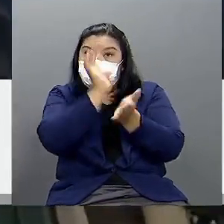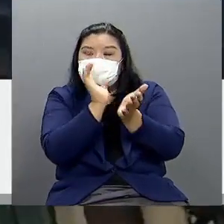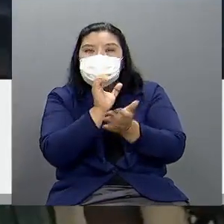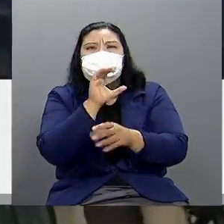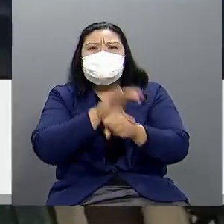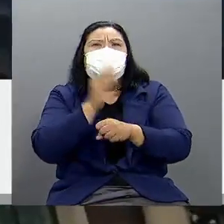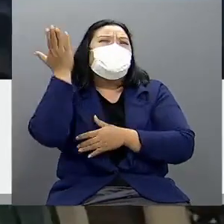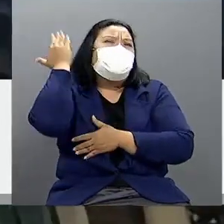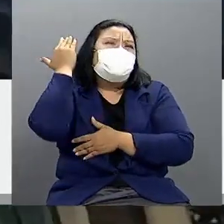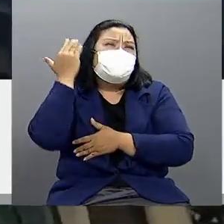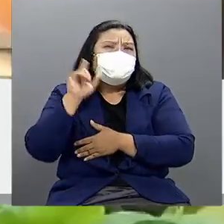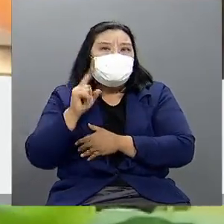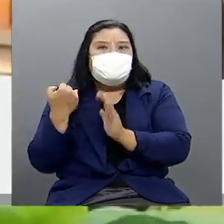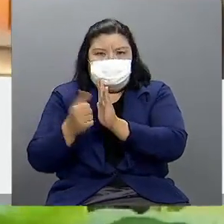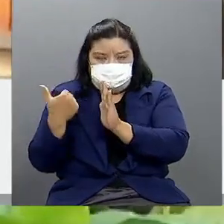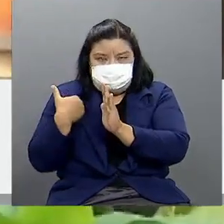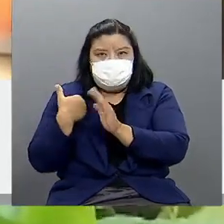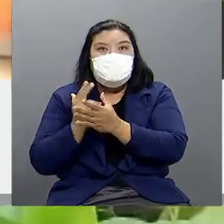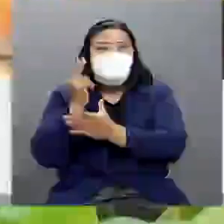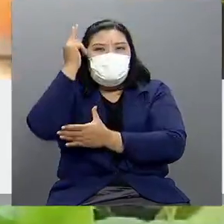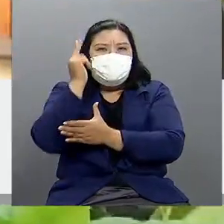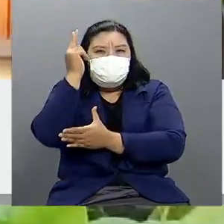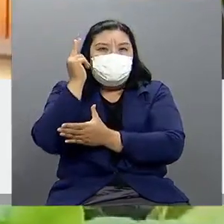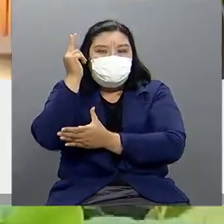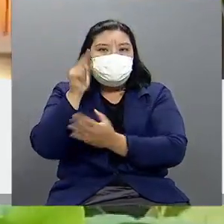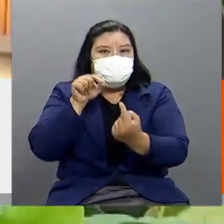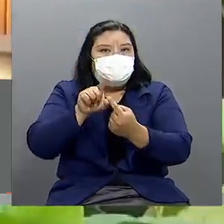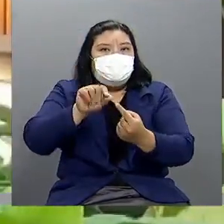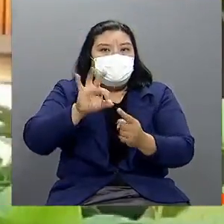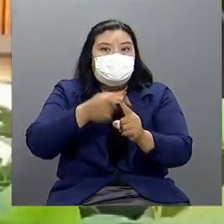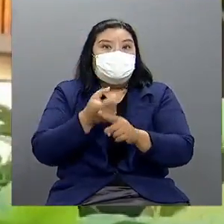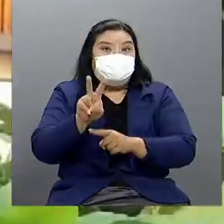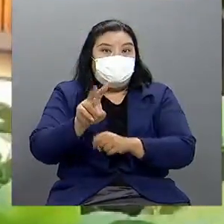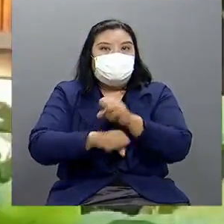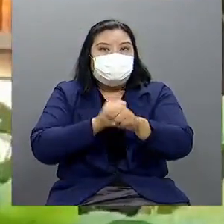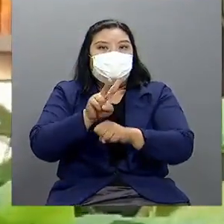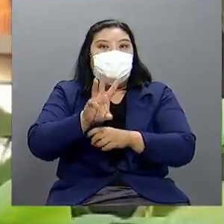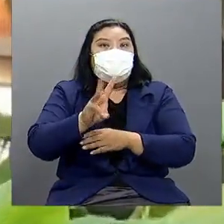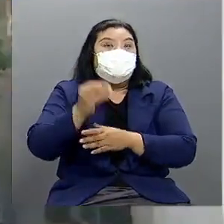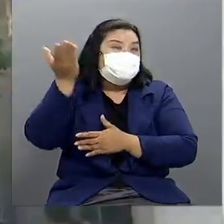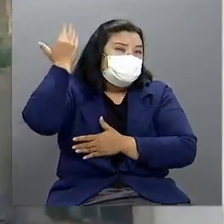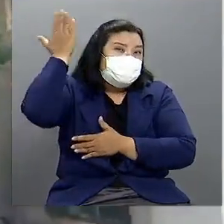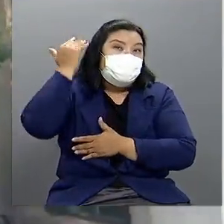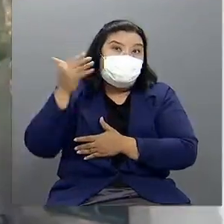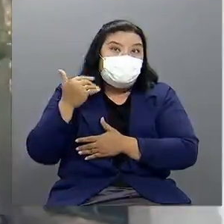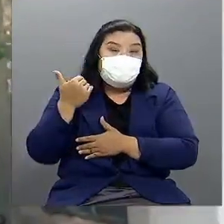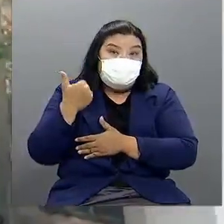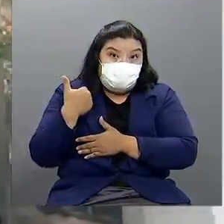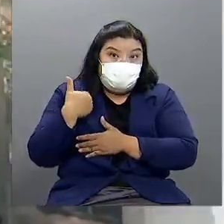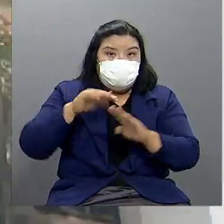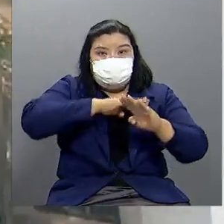ออกหมายจับในคดียิงปืนขึ้นฟ้าในวันที่29ธันวาคม 2560ที่วัดเขาขุนพนมจังหวัด